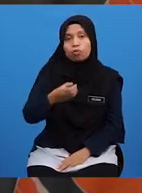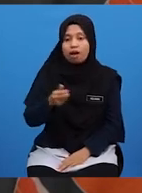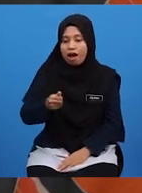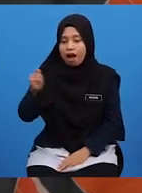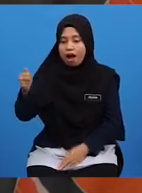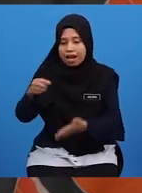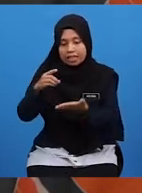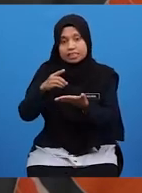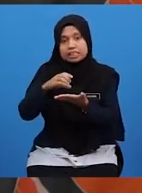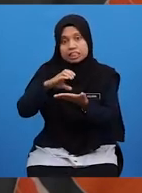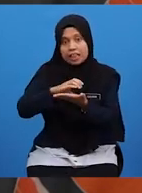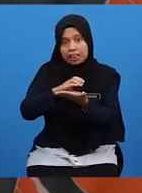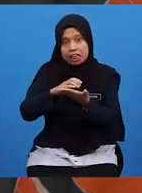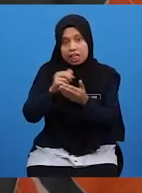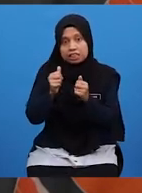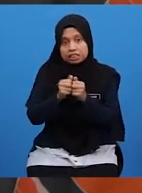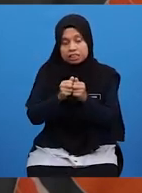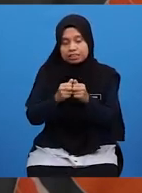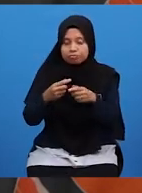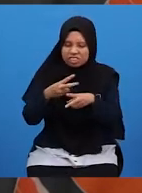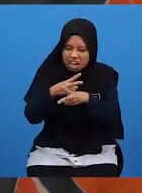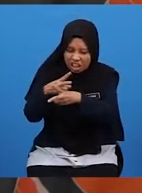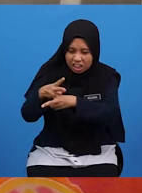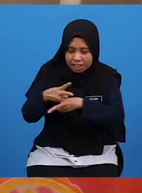dalam periuk peleburan A dengan berhati-hati.